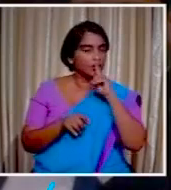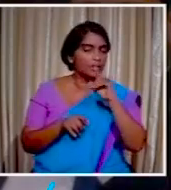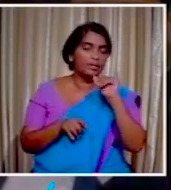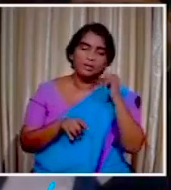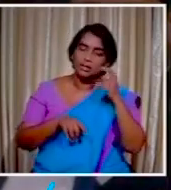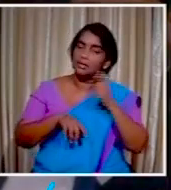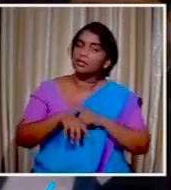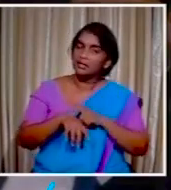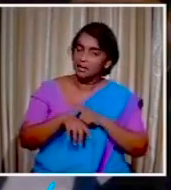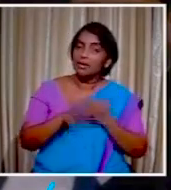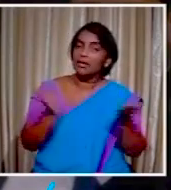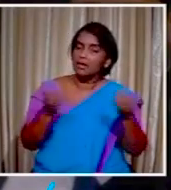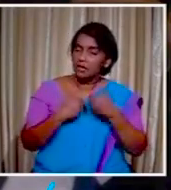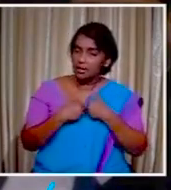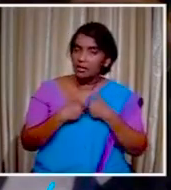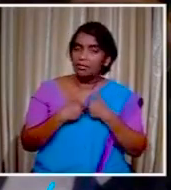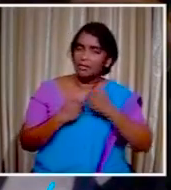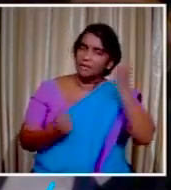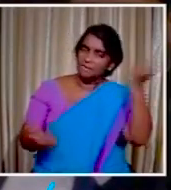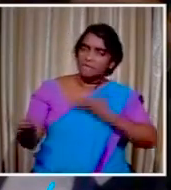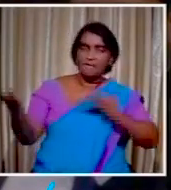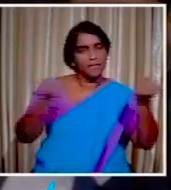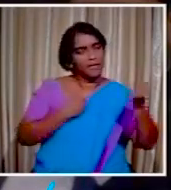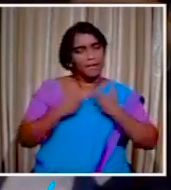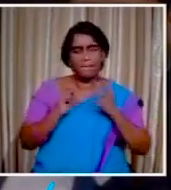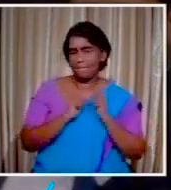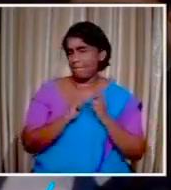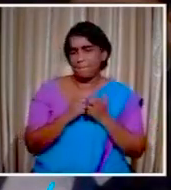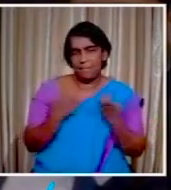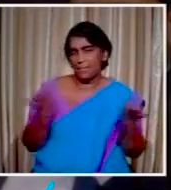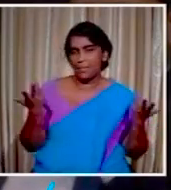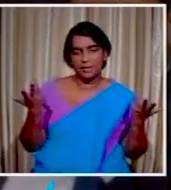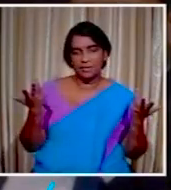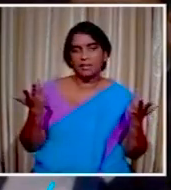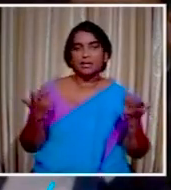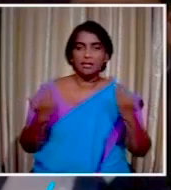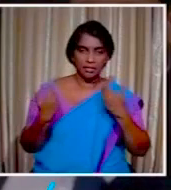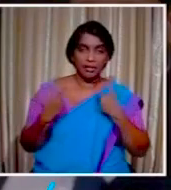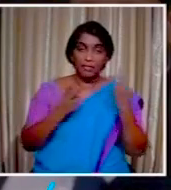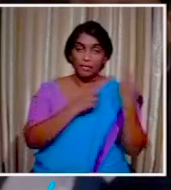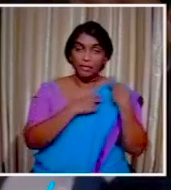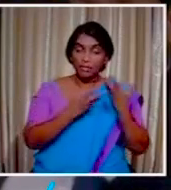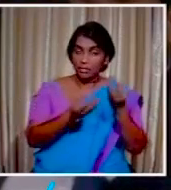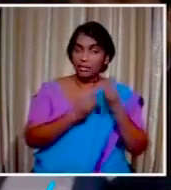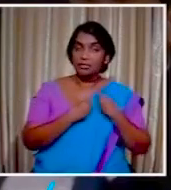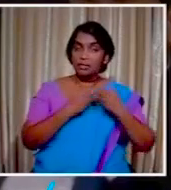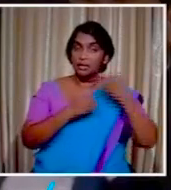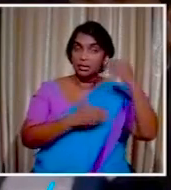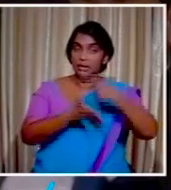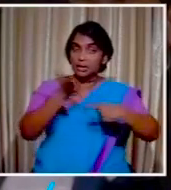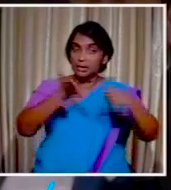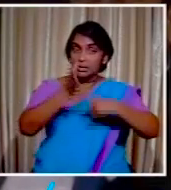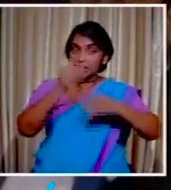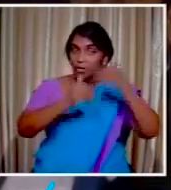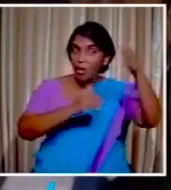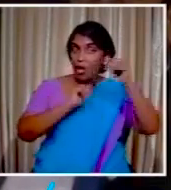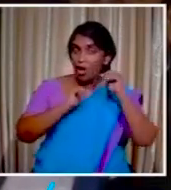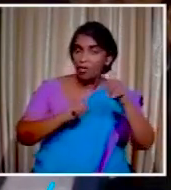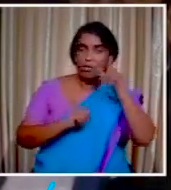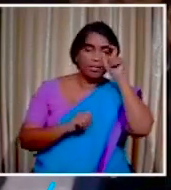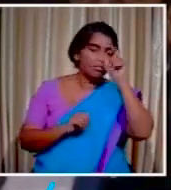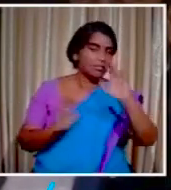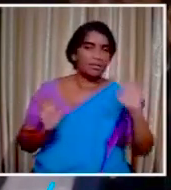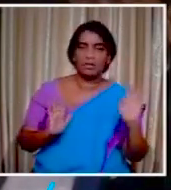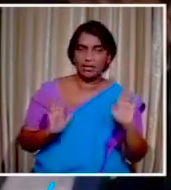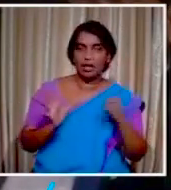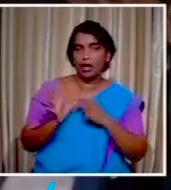ලාවට අපිට පහර පිට පහර ගහන්න ගැටලුවක් නැහැ. මම නම් මේ තනතුරු බාරගත්ත ඊළඟ මැතිවරණ දිහා බල්ලා නෙවෙයි. ඒක කියන්න ඕන